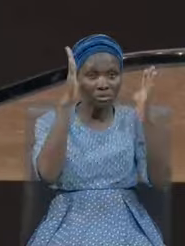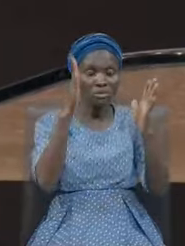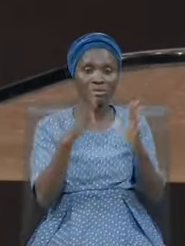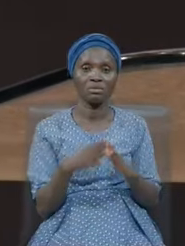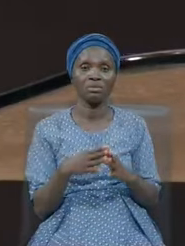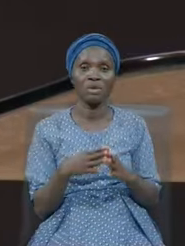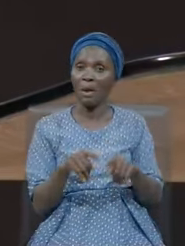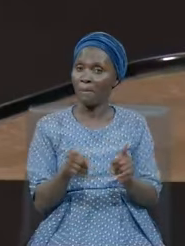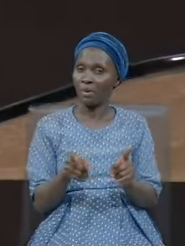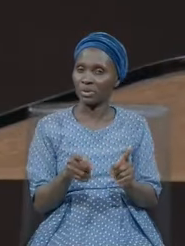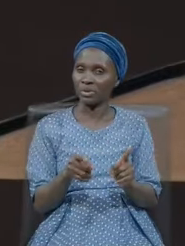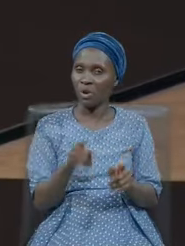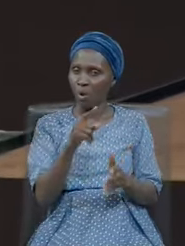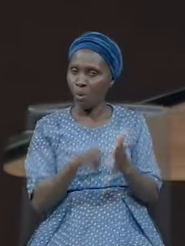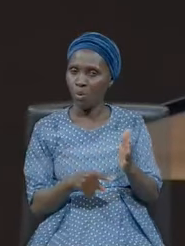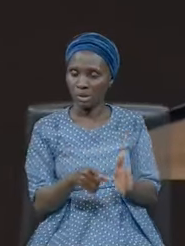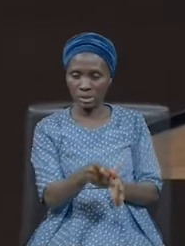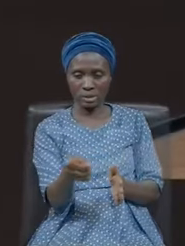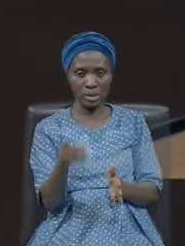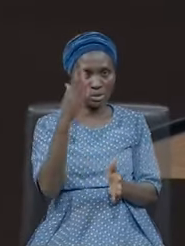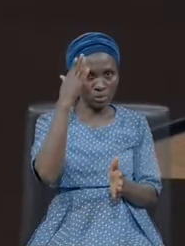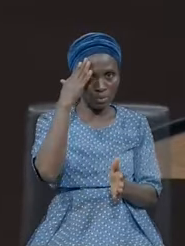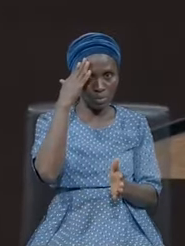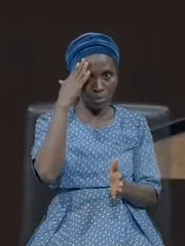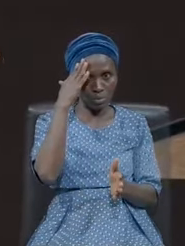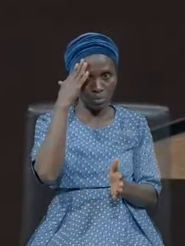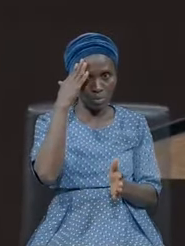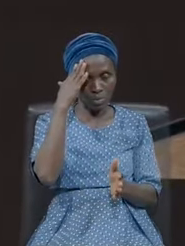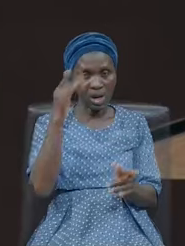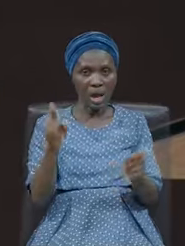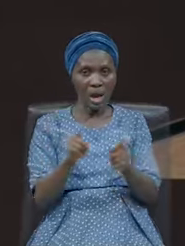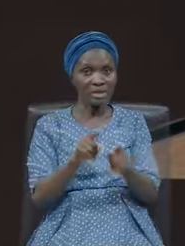qu'ilignore mais ce qui le qui